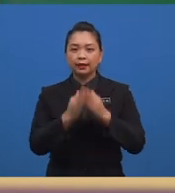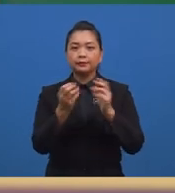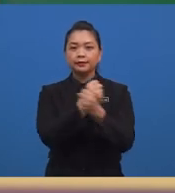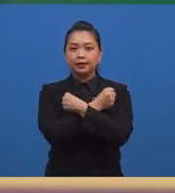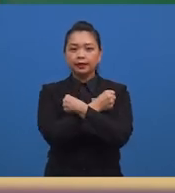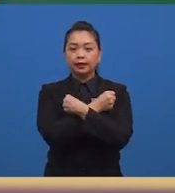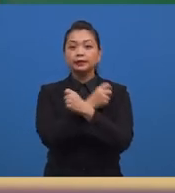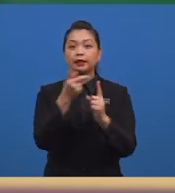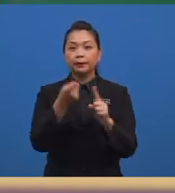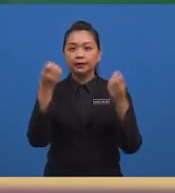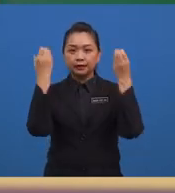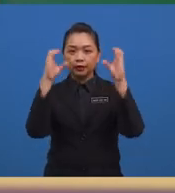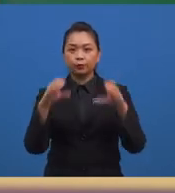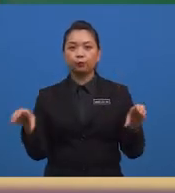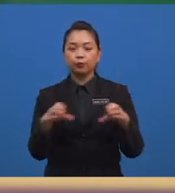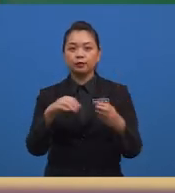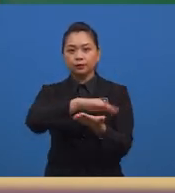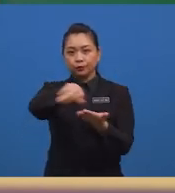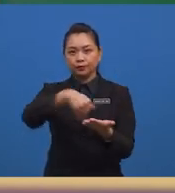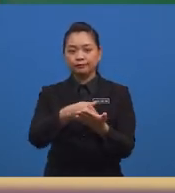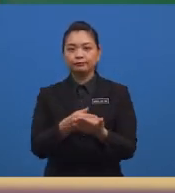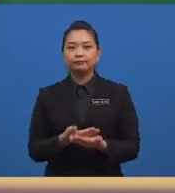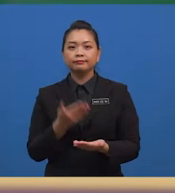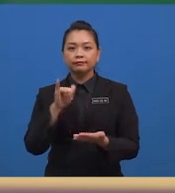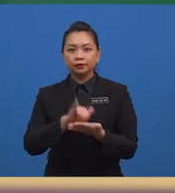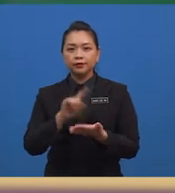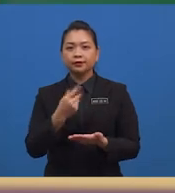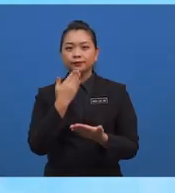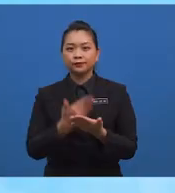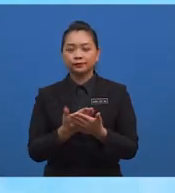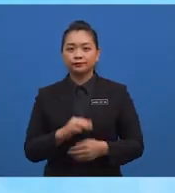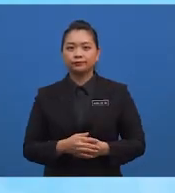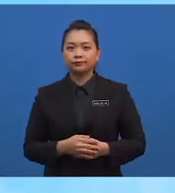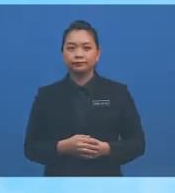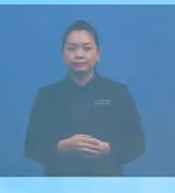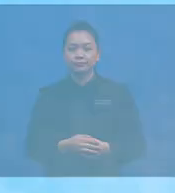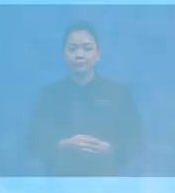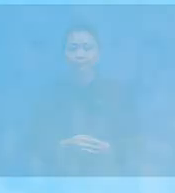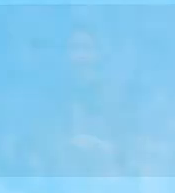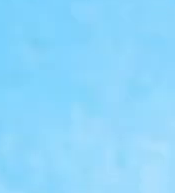Salam sayang daripada cikgu buat semua. Sekian, terima kasih.